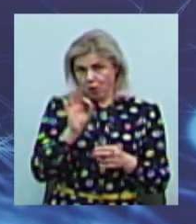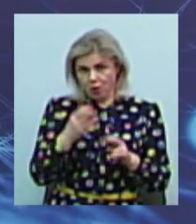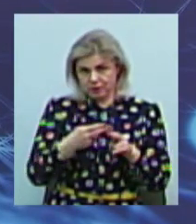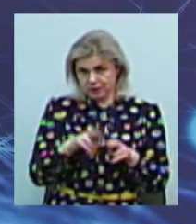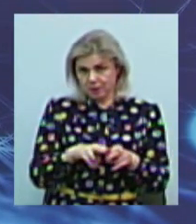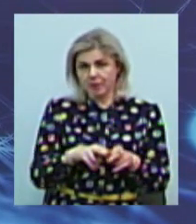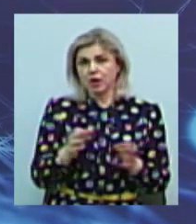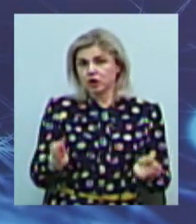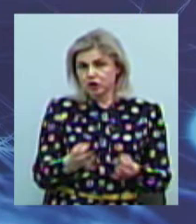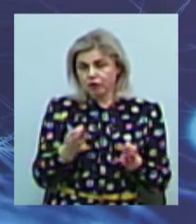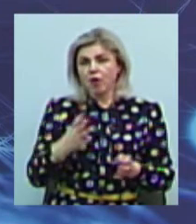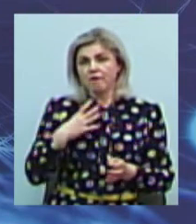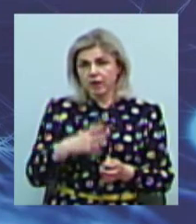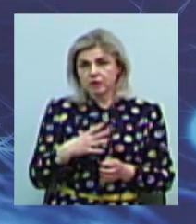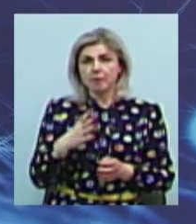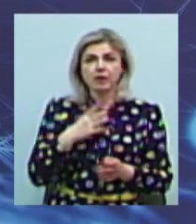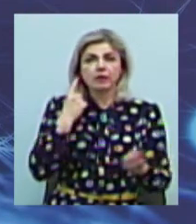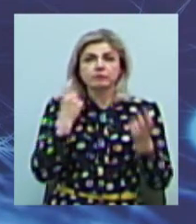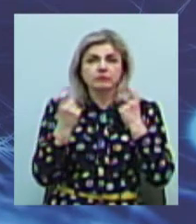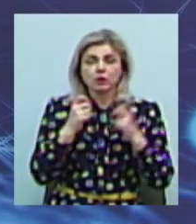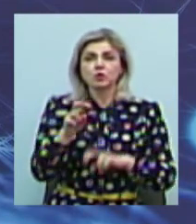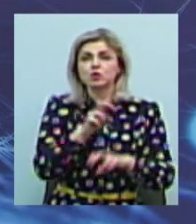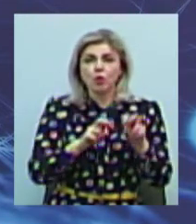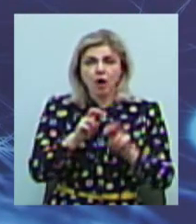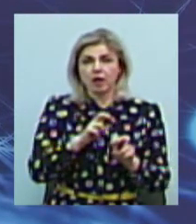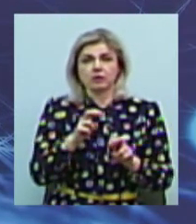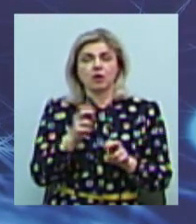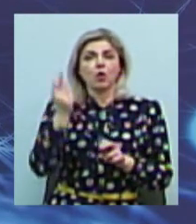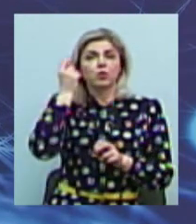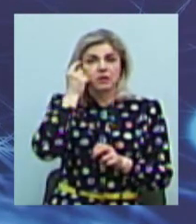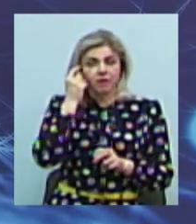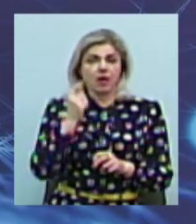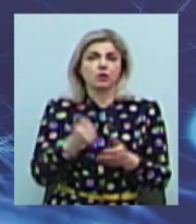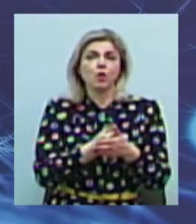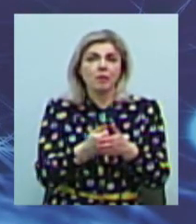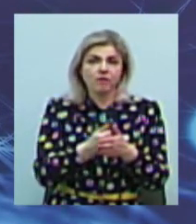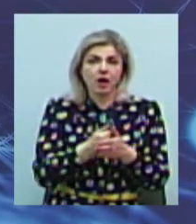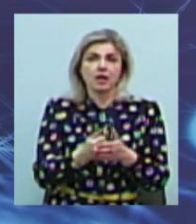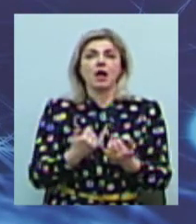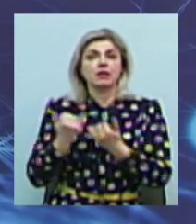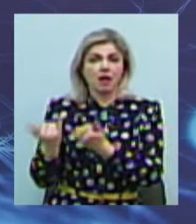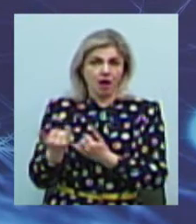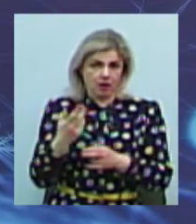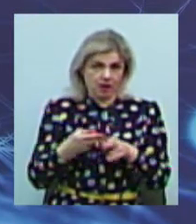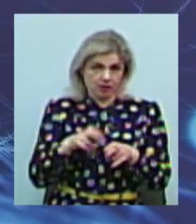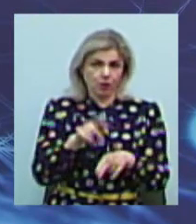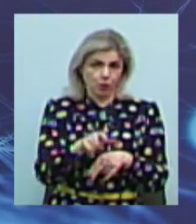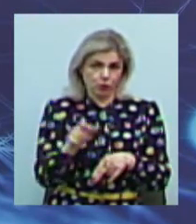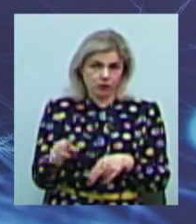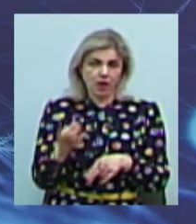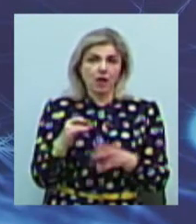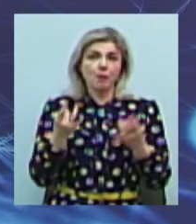тому вимушена була цікавитись, щось шукати, щось добувати для цих людей. І